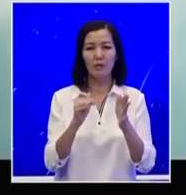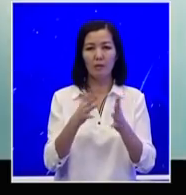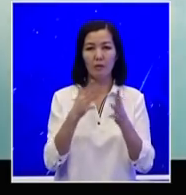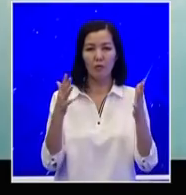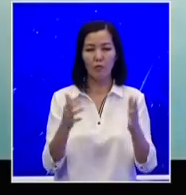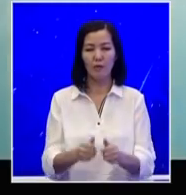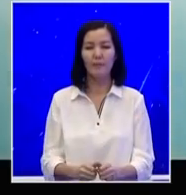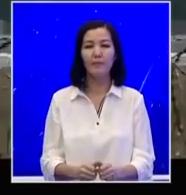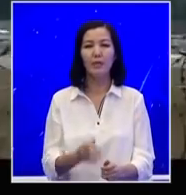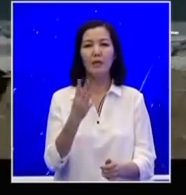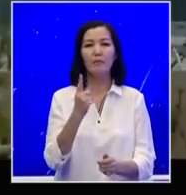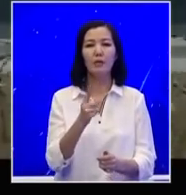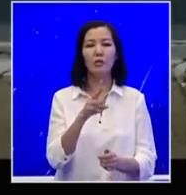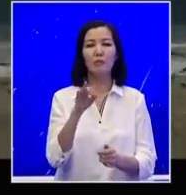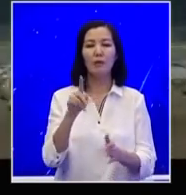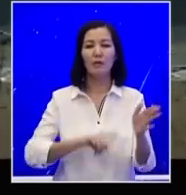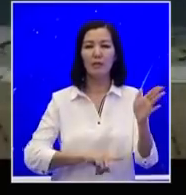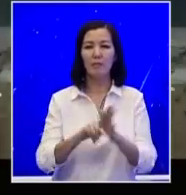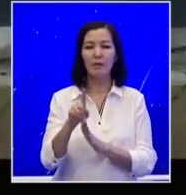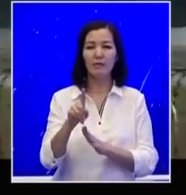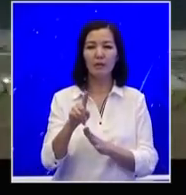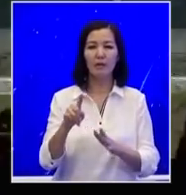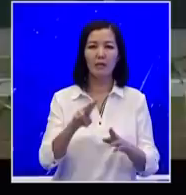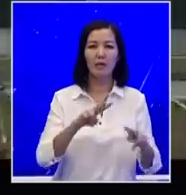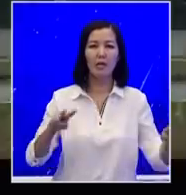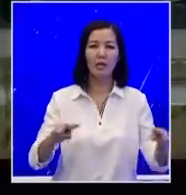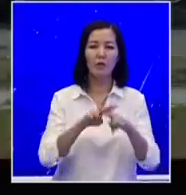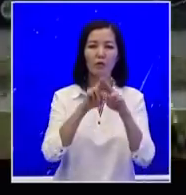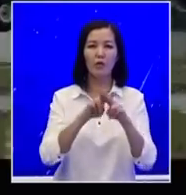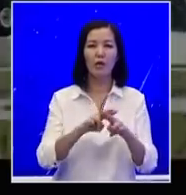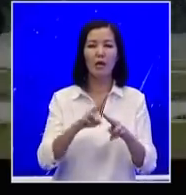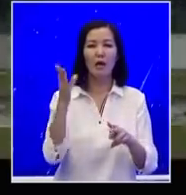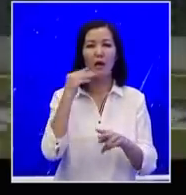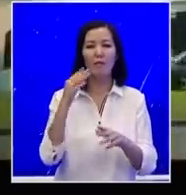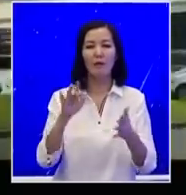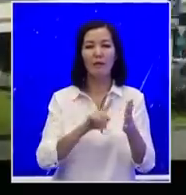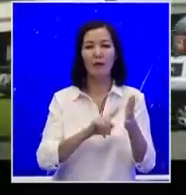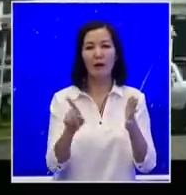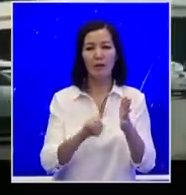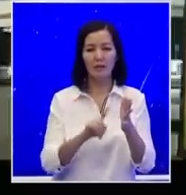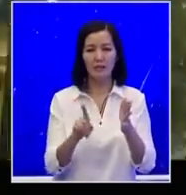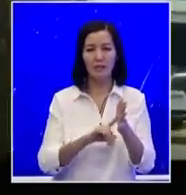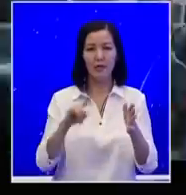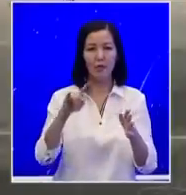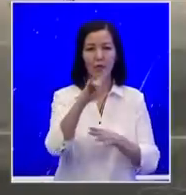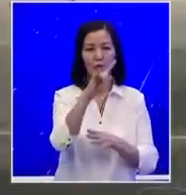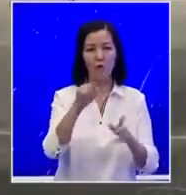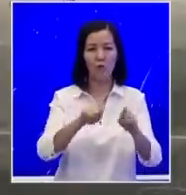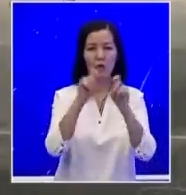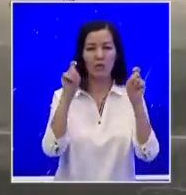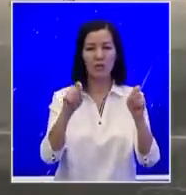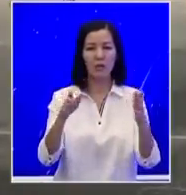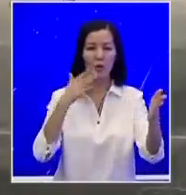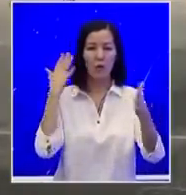артық. 1 мамырдан бастап Елорда мен Алматы қаласы арасындағы әуе рейстері ашылады. Ескеру керек ойын-сауық және сауда